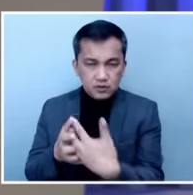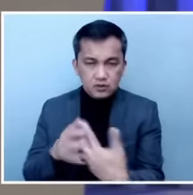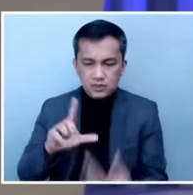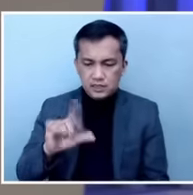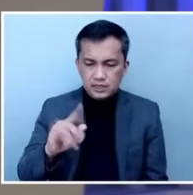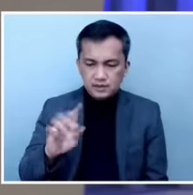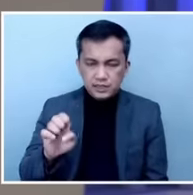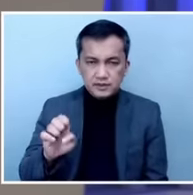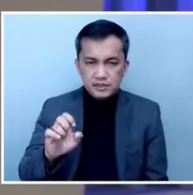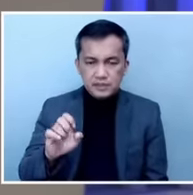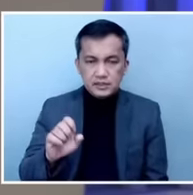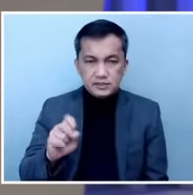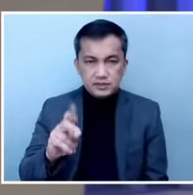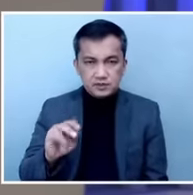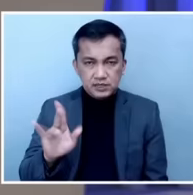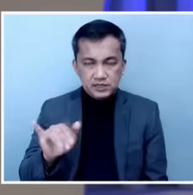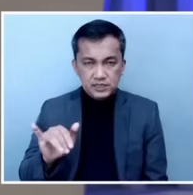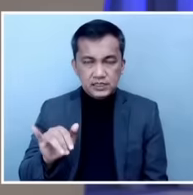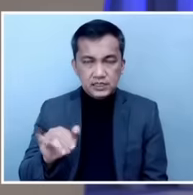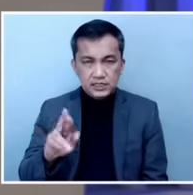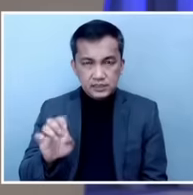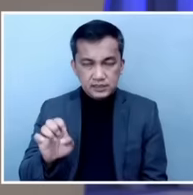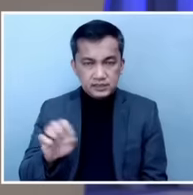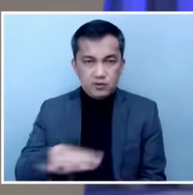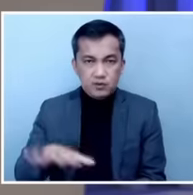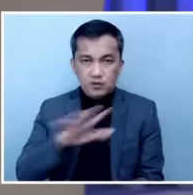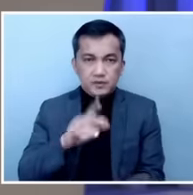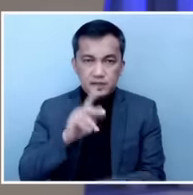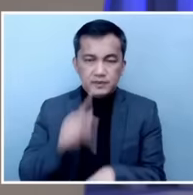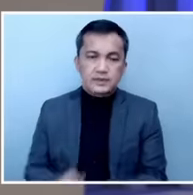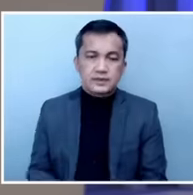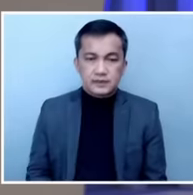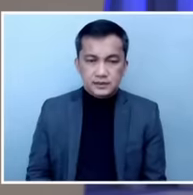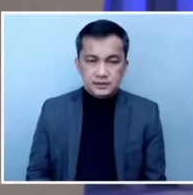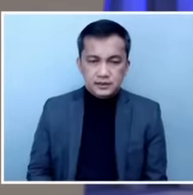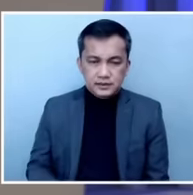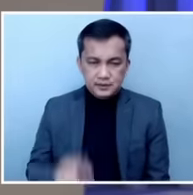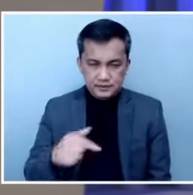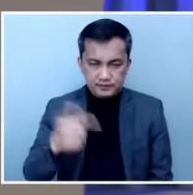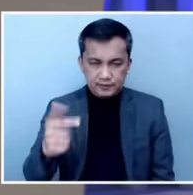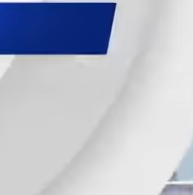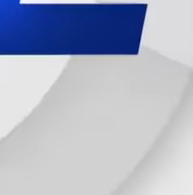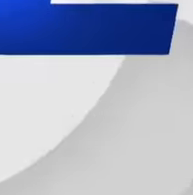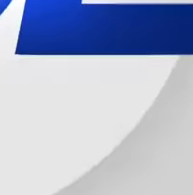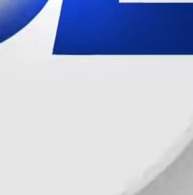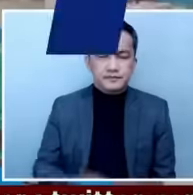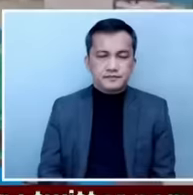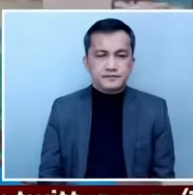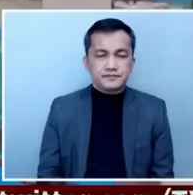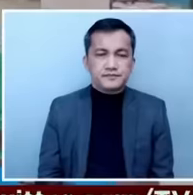subsidy rate sa buong Pilipinas. Nagpapatrol, Alvin El Chico.